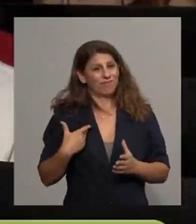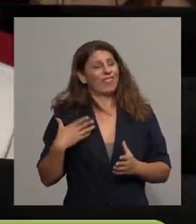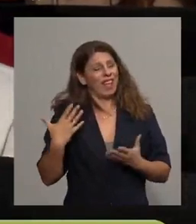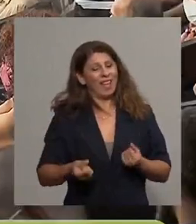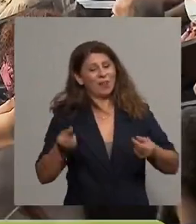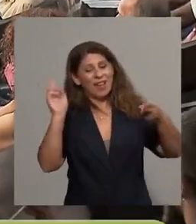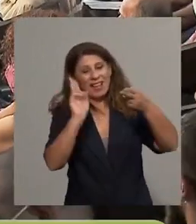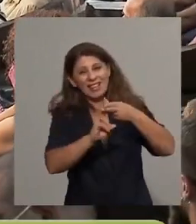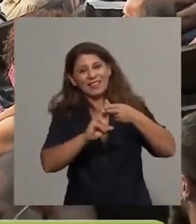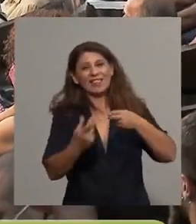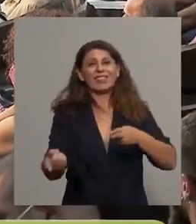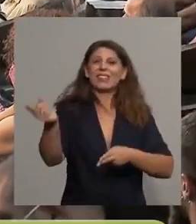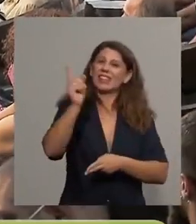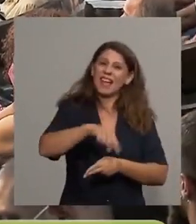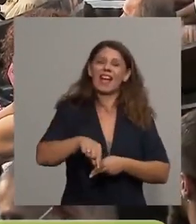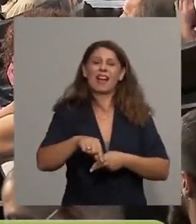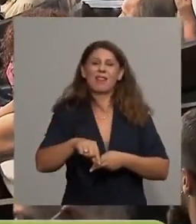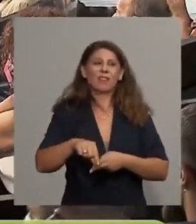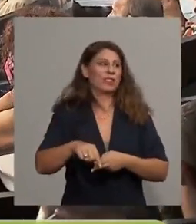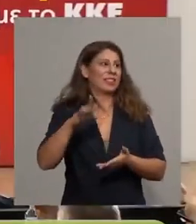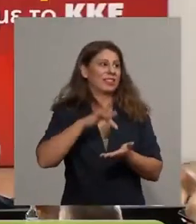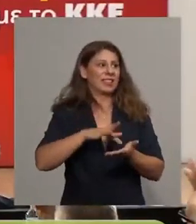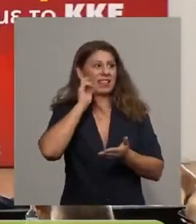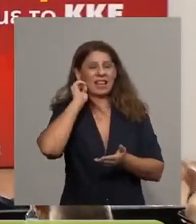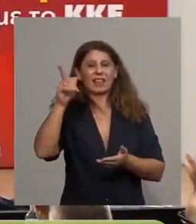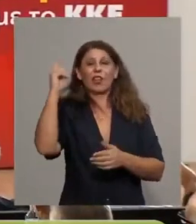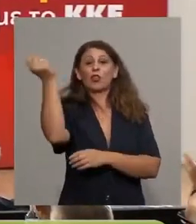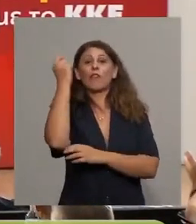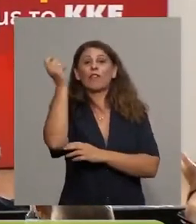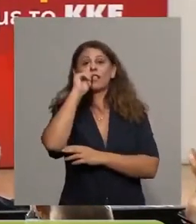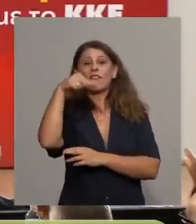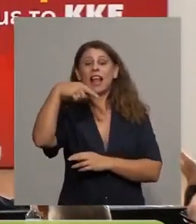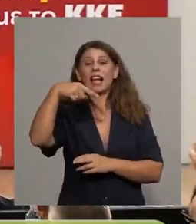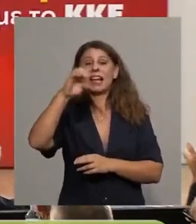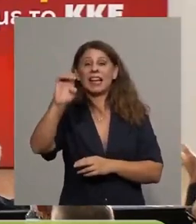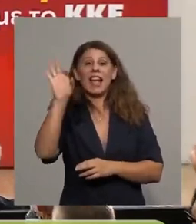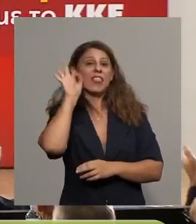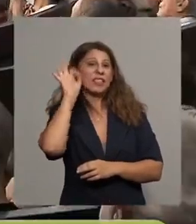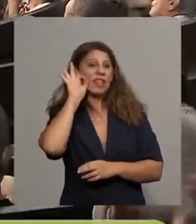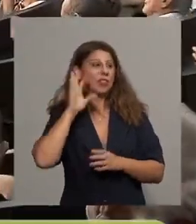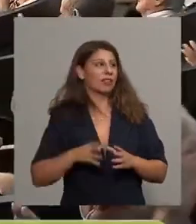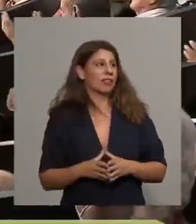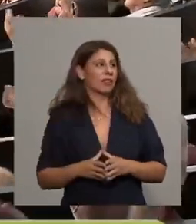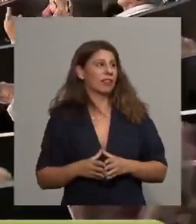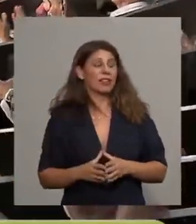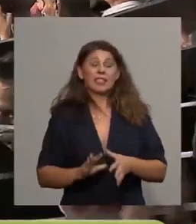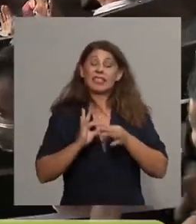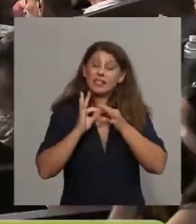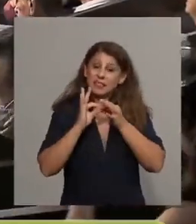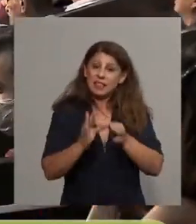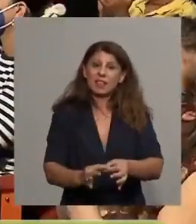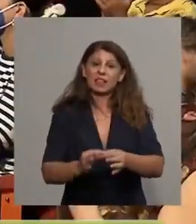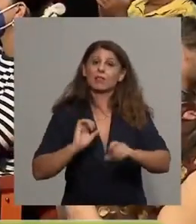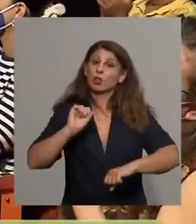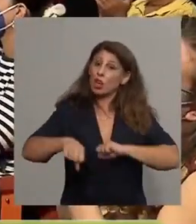ραντεβού μας και αύριο στις κεντρικές εκδηλώσεις του Φεστιβάλ της ΚΝΕ στη Θεσσαλονίκη συνεχίζουμε